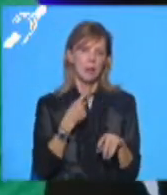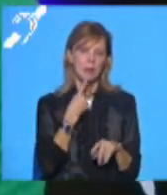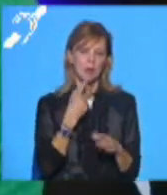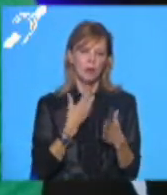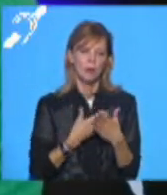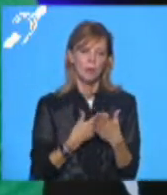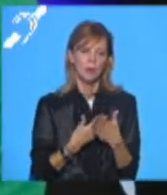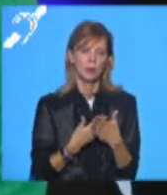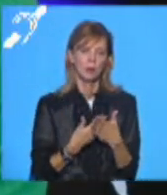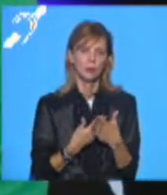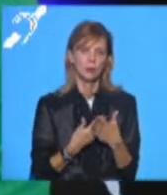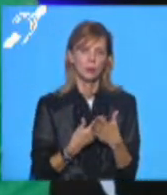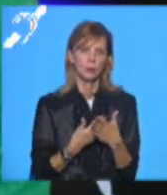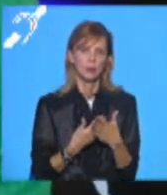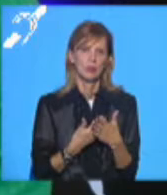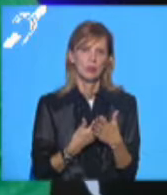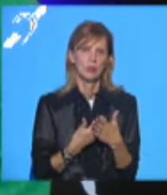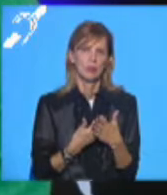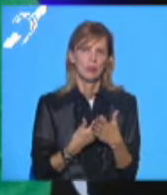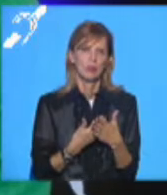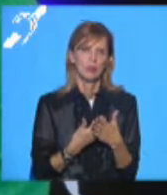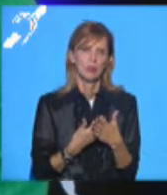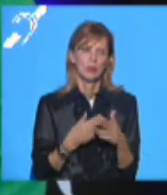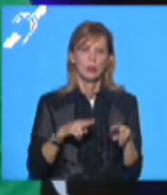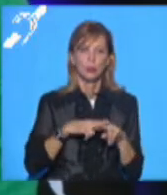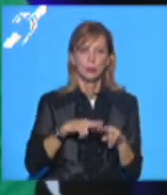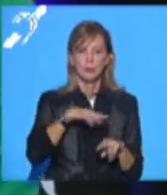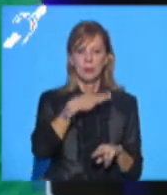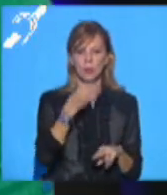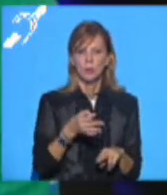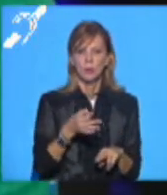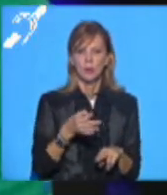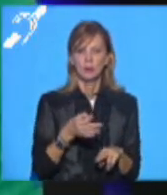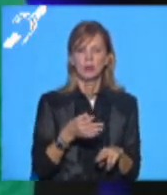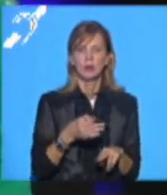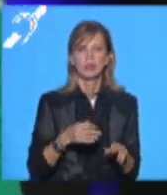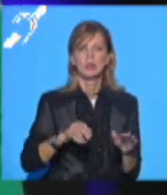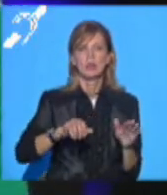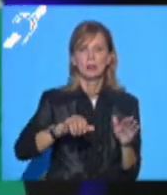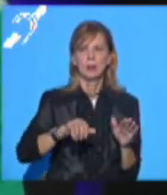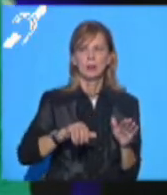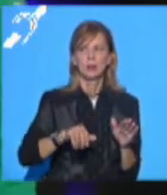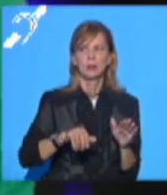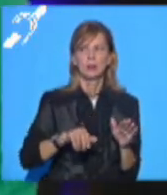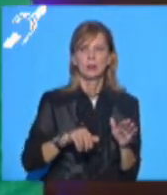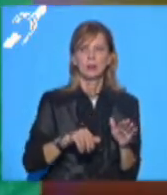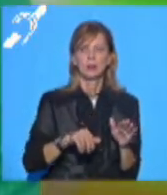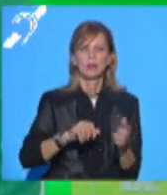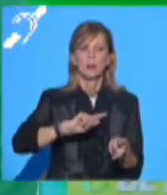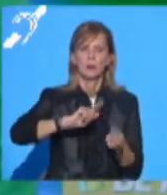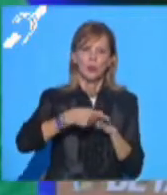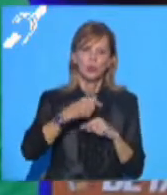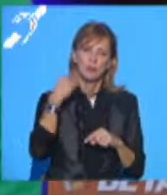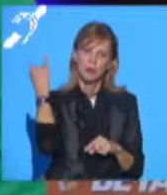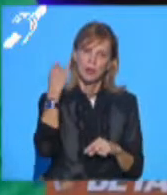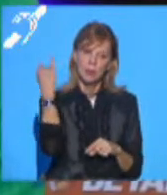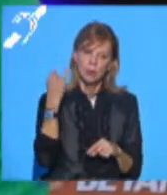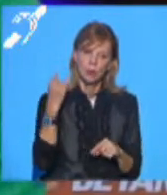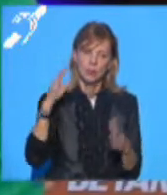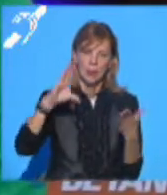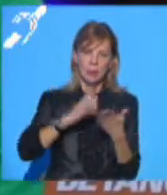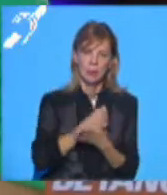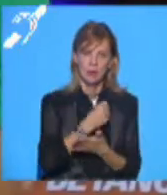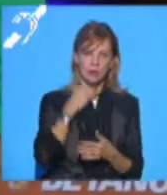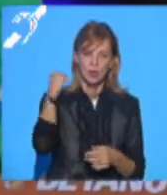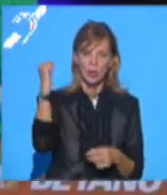Craiova pentru vreau, cum să zic, să rescriu istoria, adică să câștig campionatul cu 4